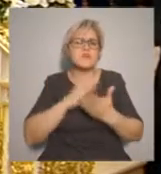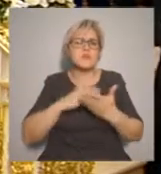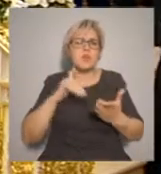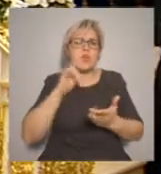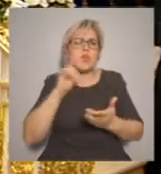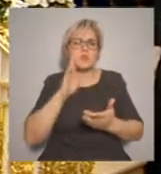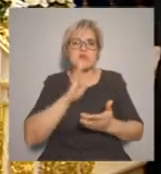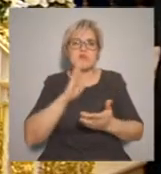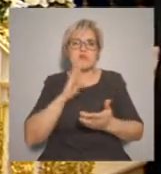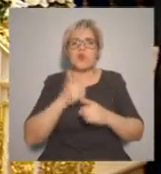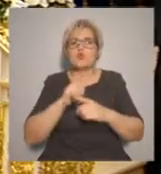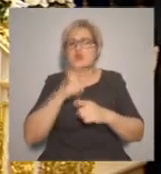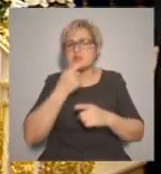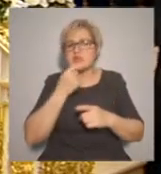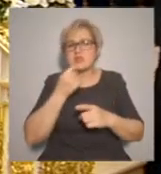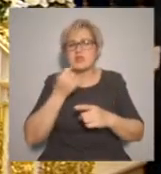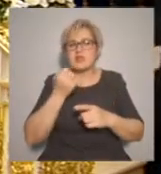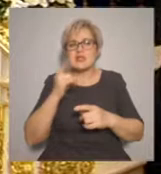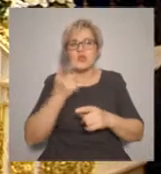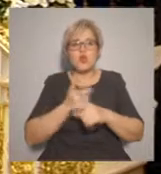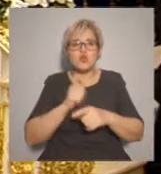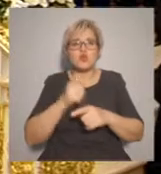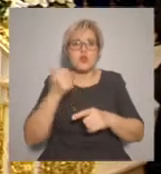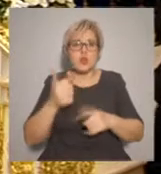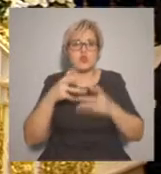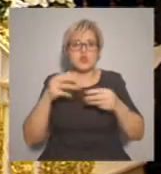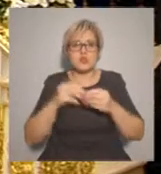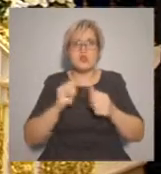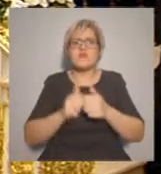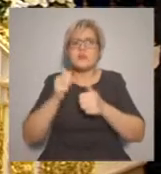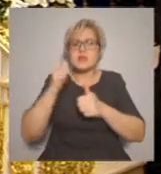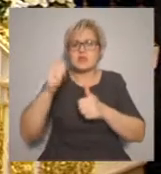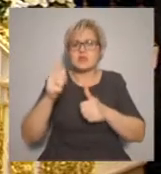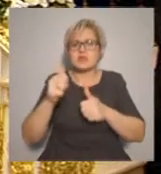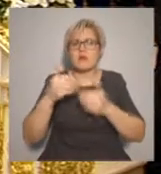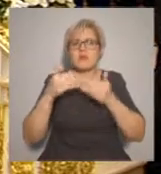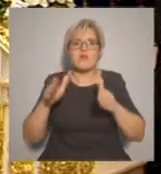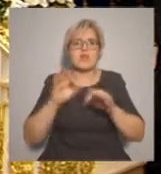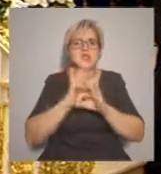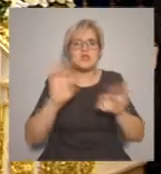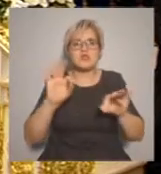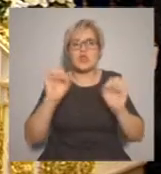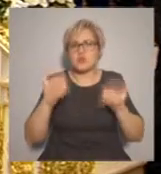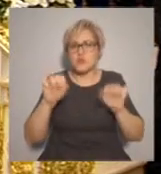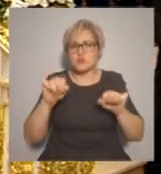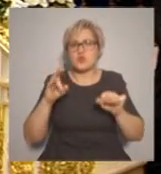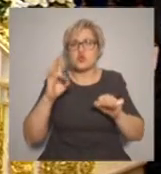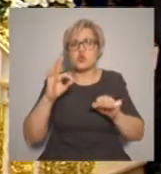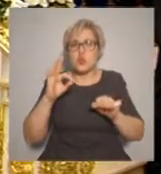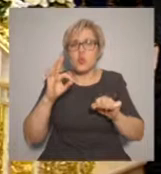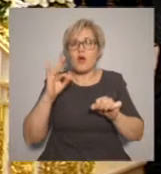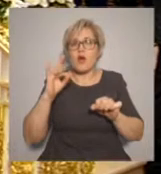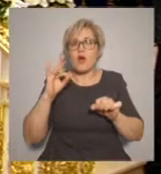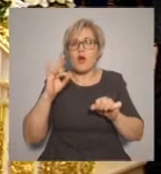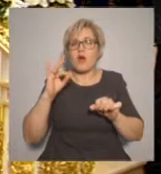очень красивой, из очень хорошей семьи. Перед ней открывались замечательные возможности.